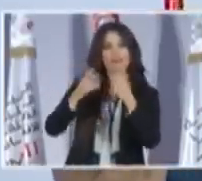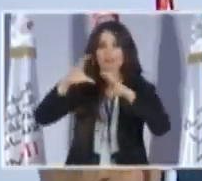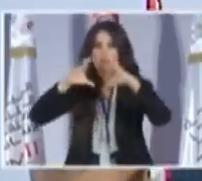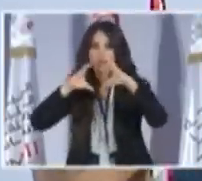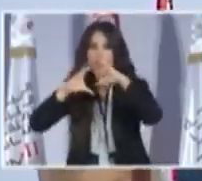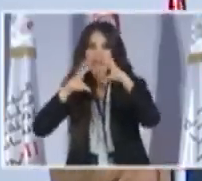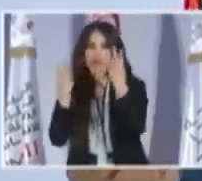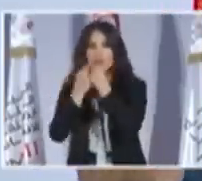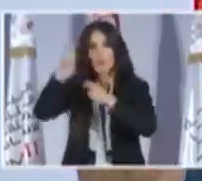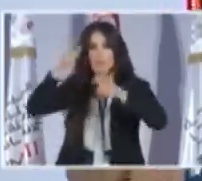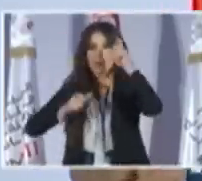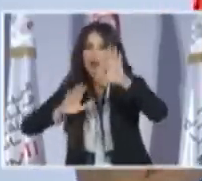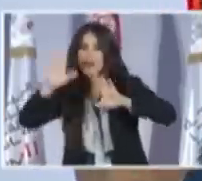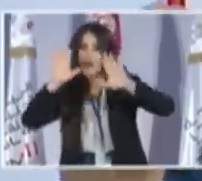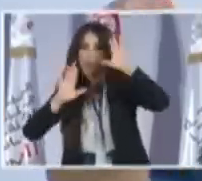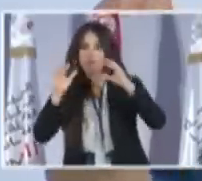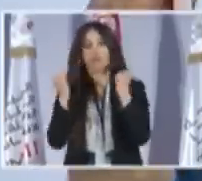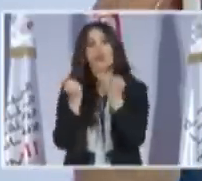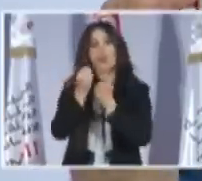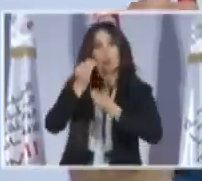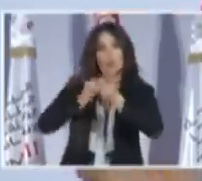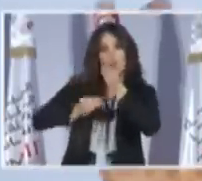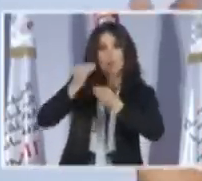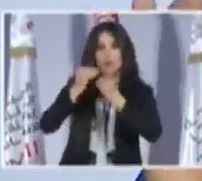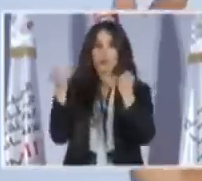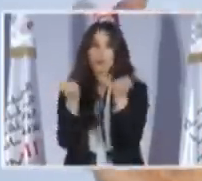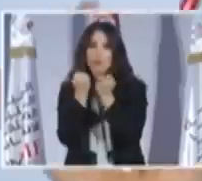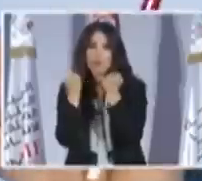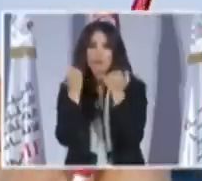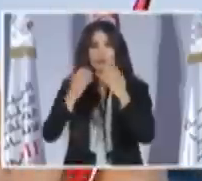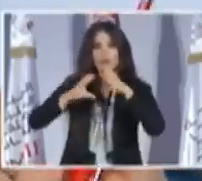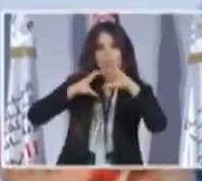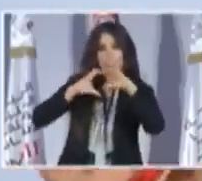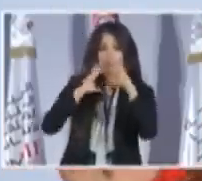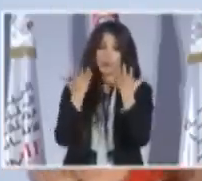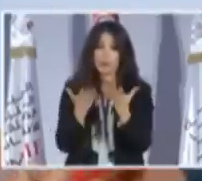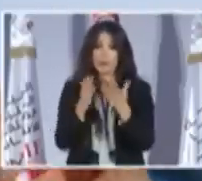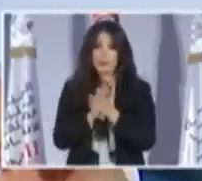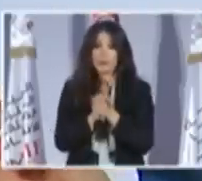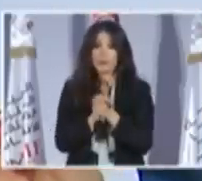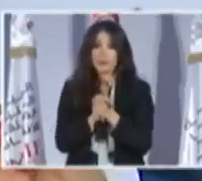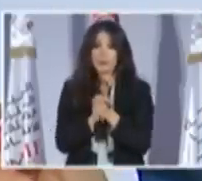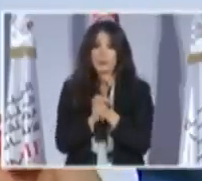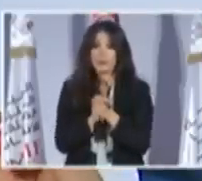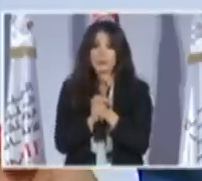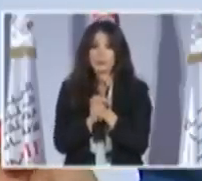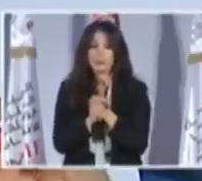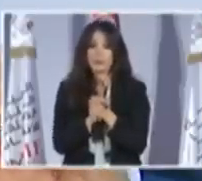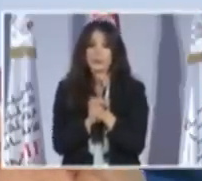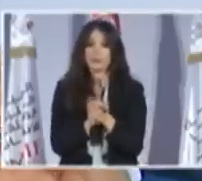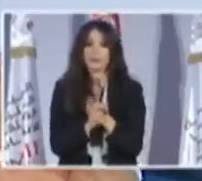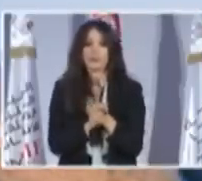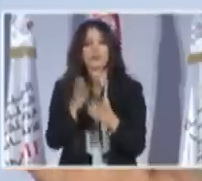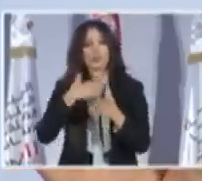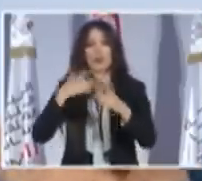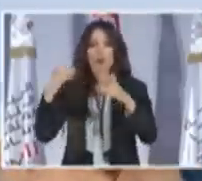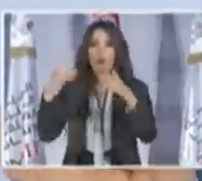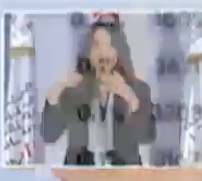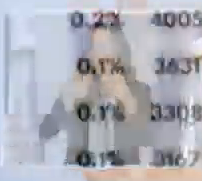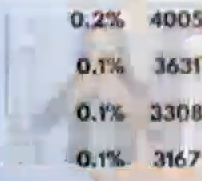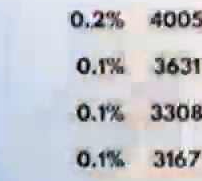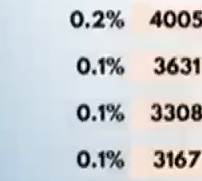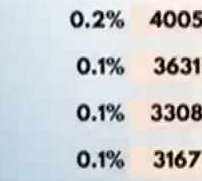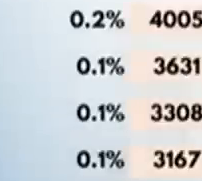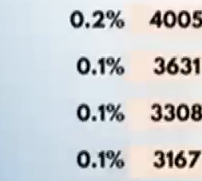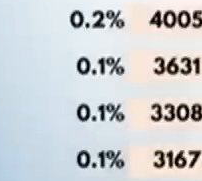يستعمل يقولوا استهدافه فانه الى هنا اه بالنسبه للقرار المشترك و واضح